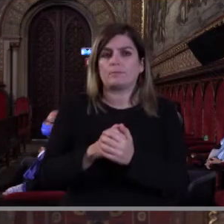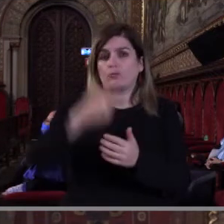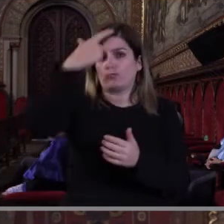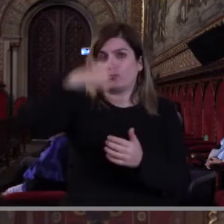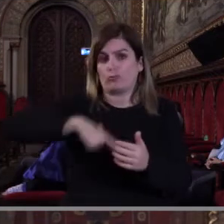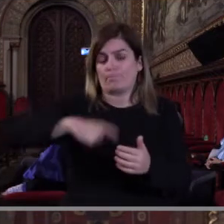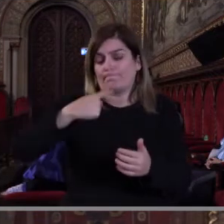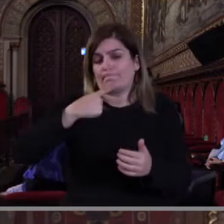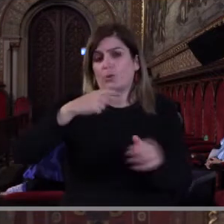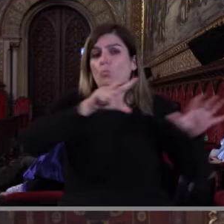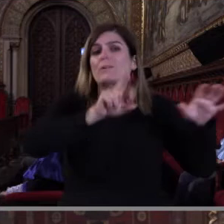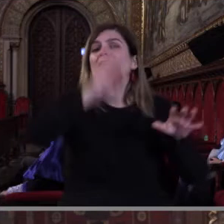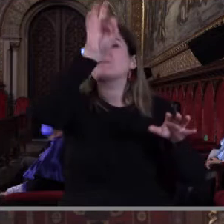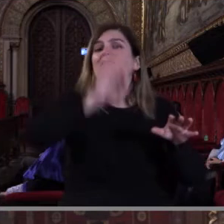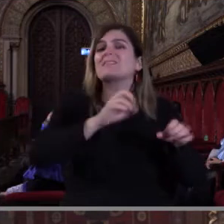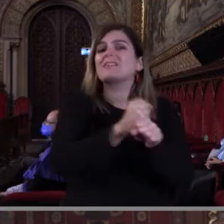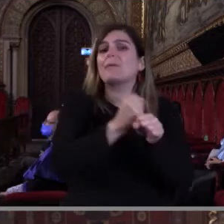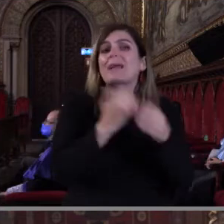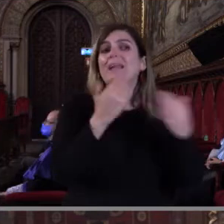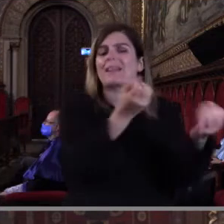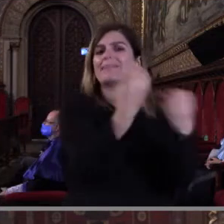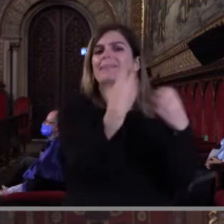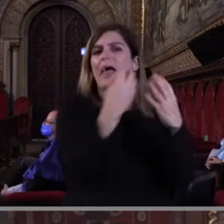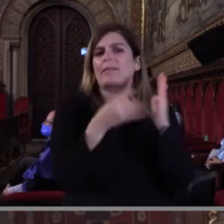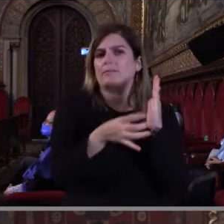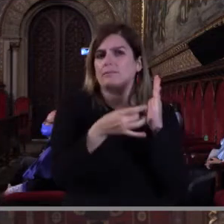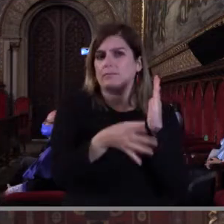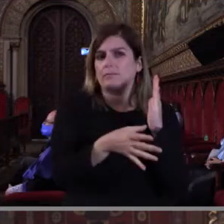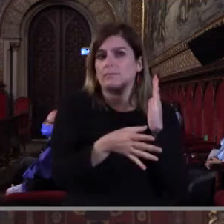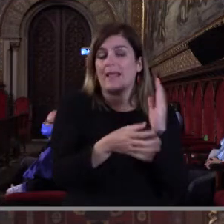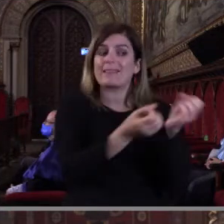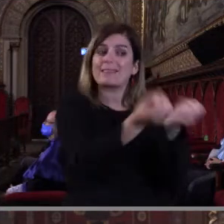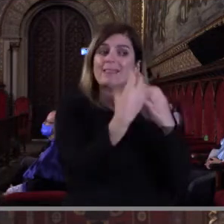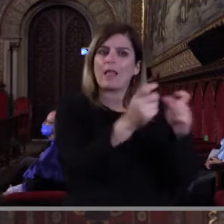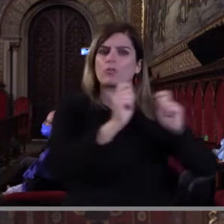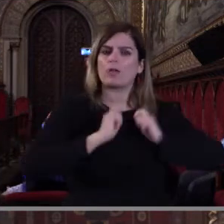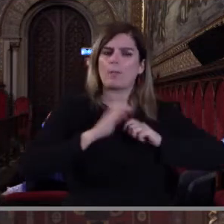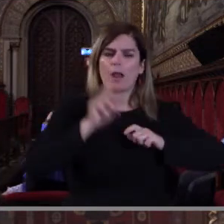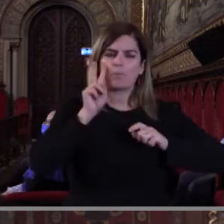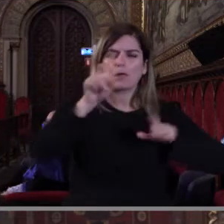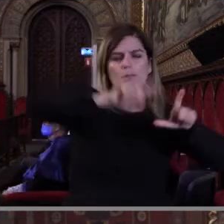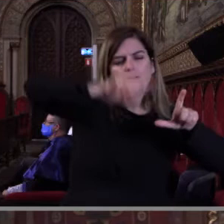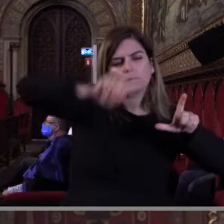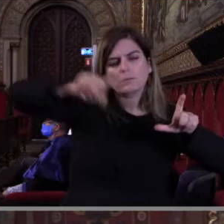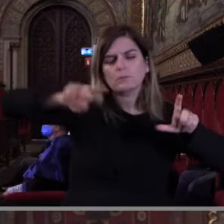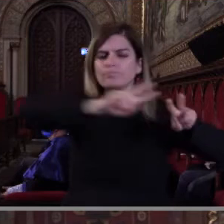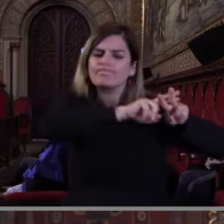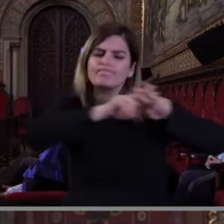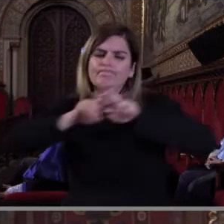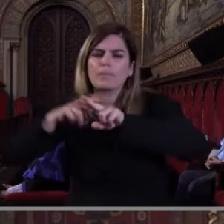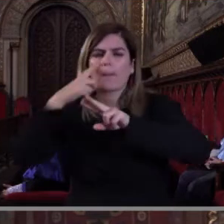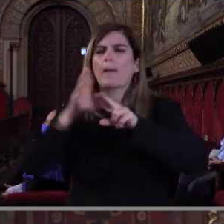el 80% de la feina són les dades, les bones dades. Dades que ens permetin avaluar tendències i fer un anàlisi dins de la